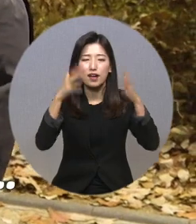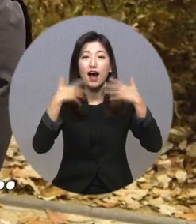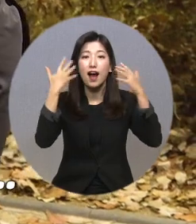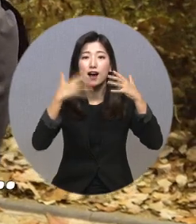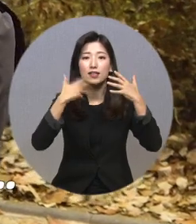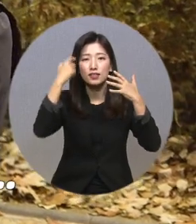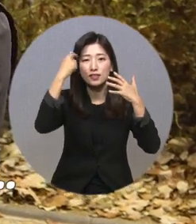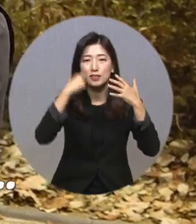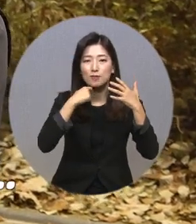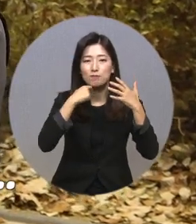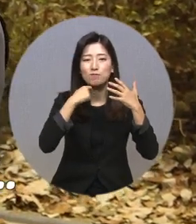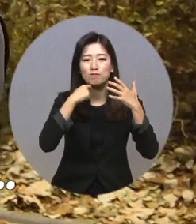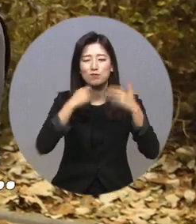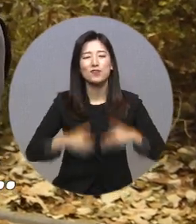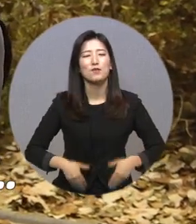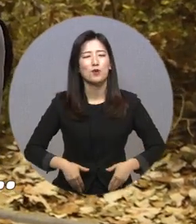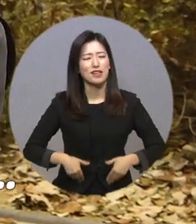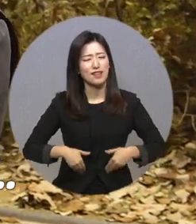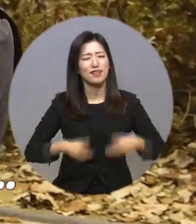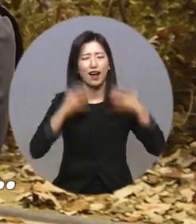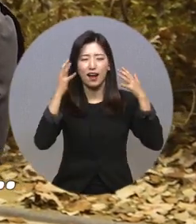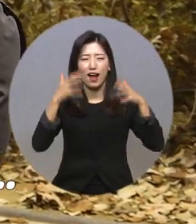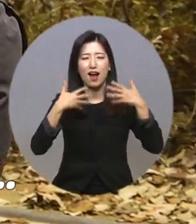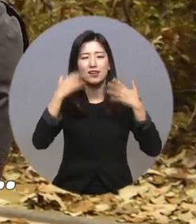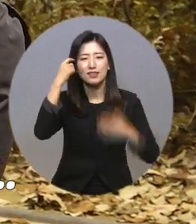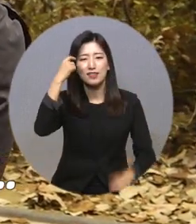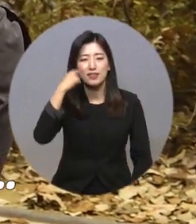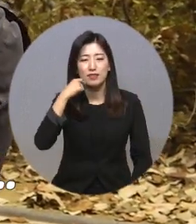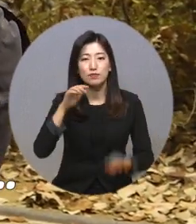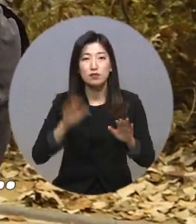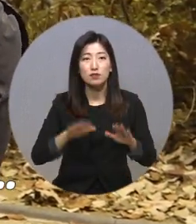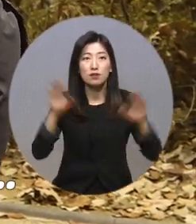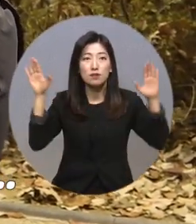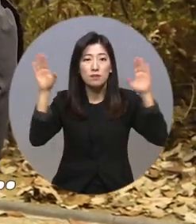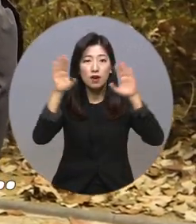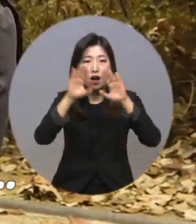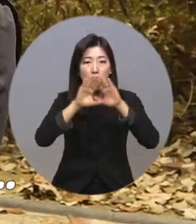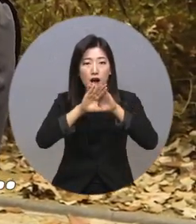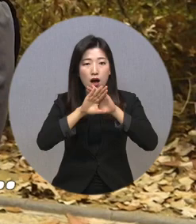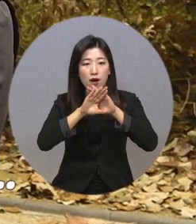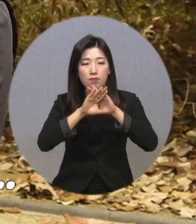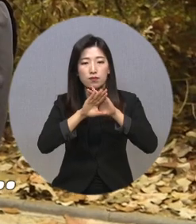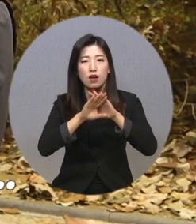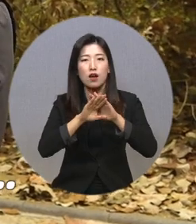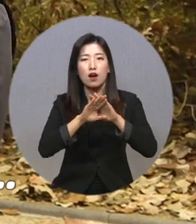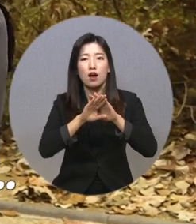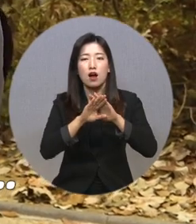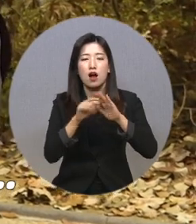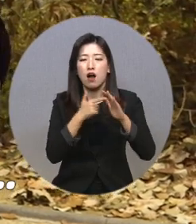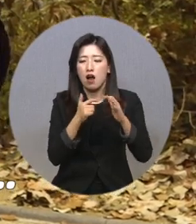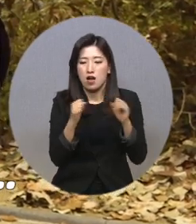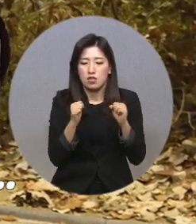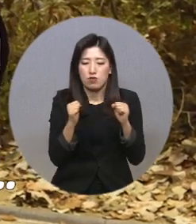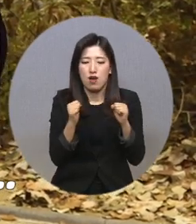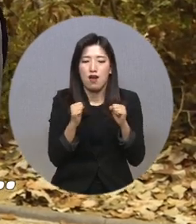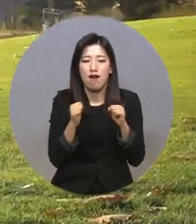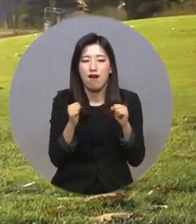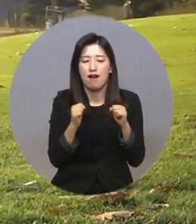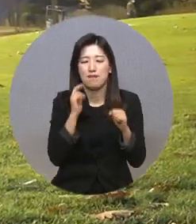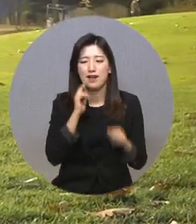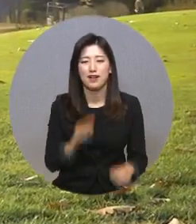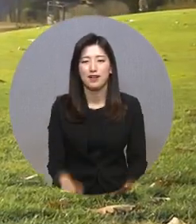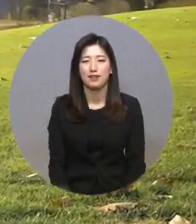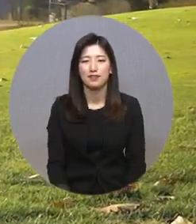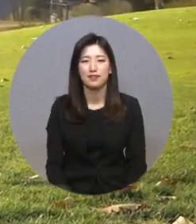좋았죠 잡지 닭이 예 해 가지구 나죠 아 이거 축적 더 구조